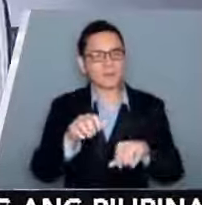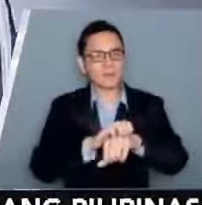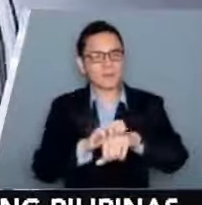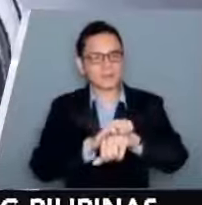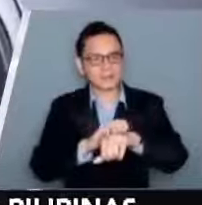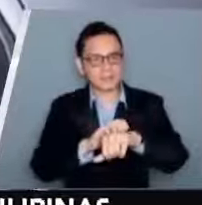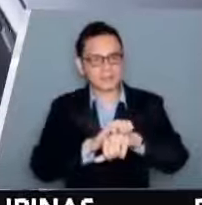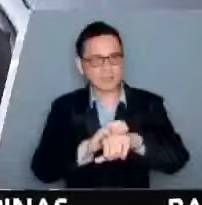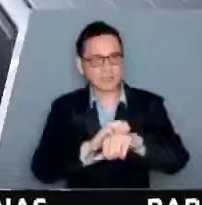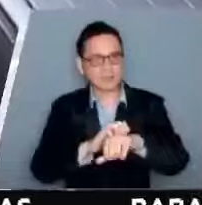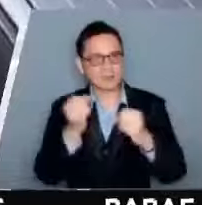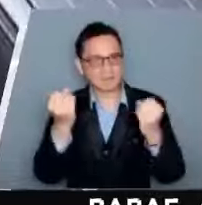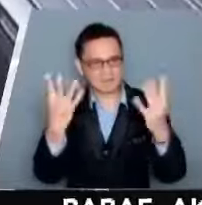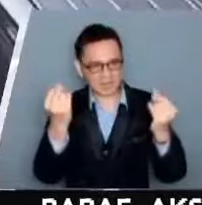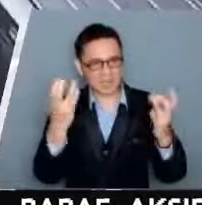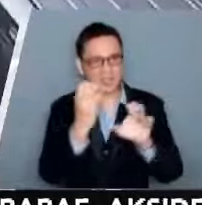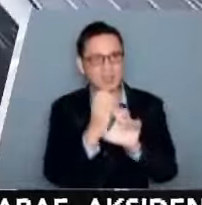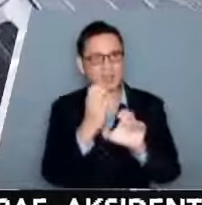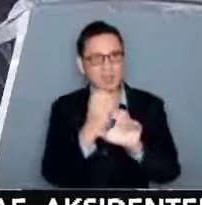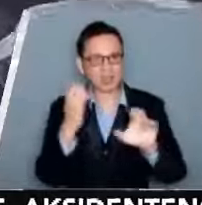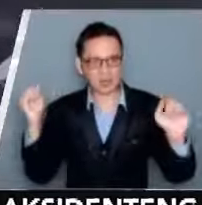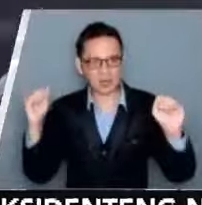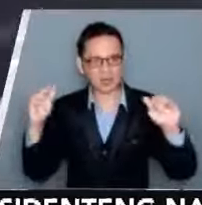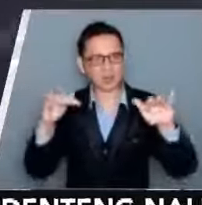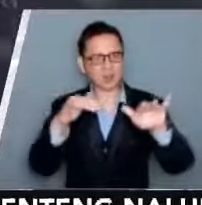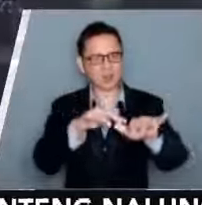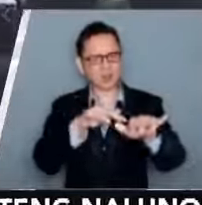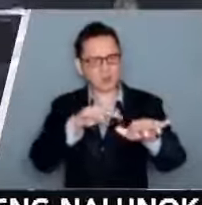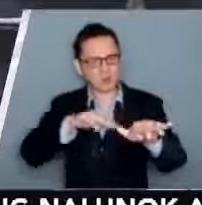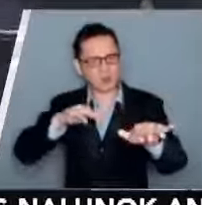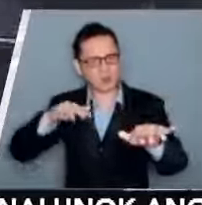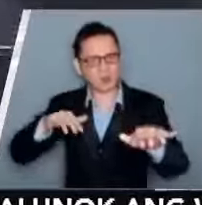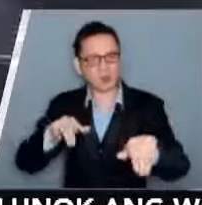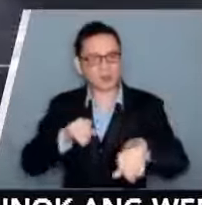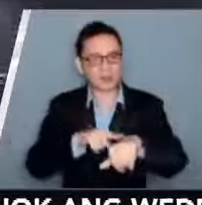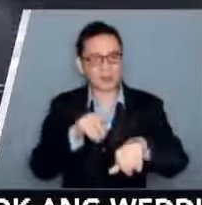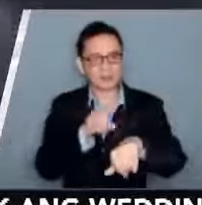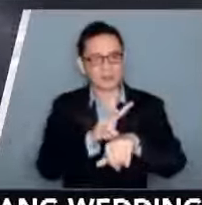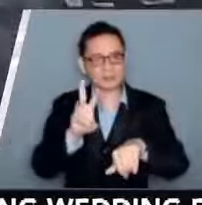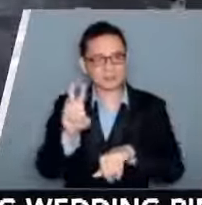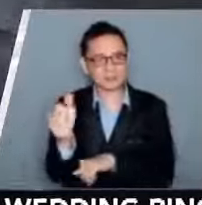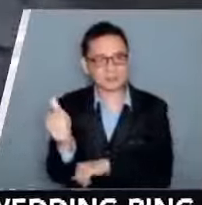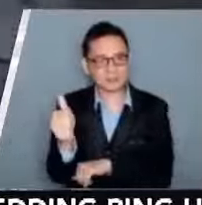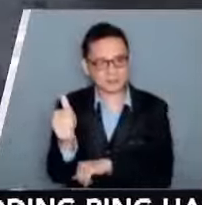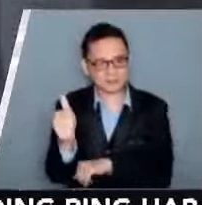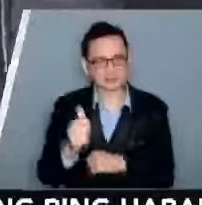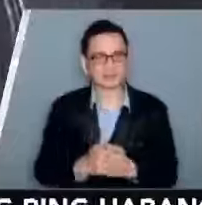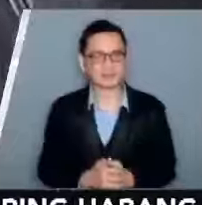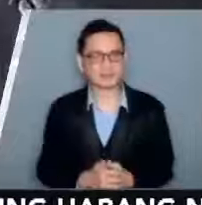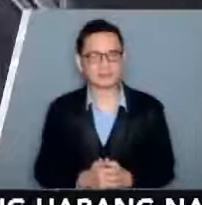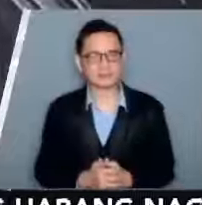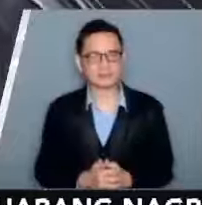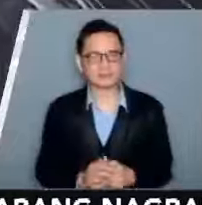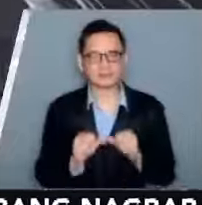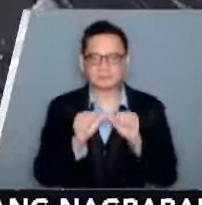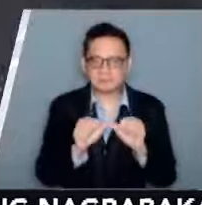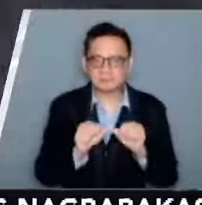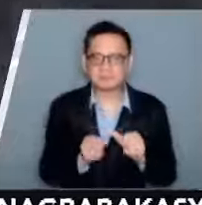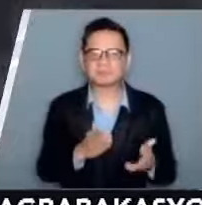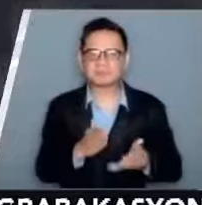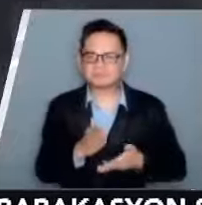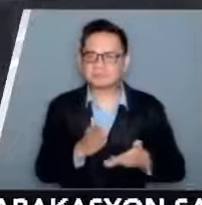mga sasakyan nasa kalsada sa mga oras na ito. 6:10 na po ng umaga, no? Pero tuloy-tuloy pa rin, umuusad pa rin kahit